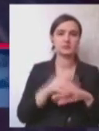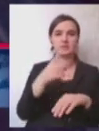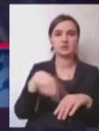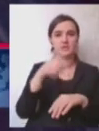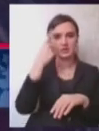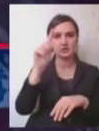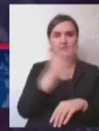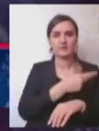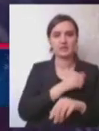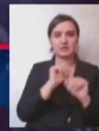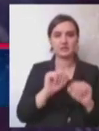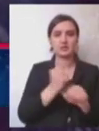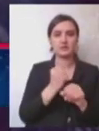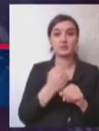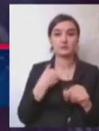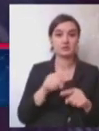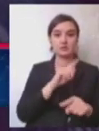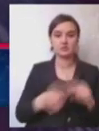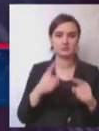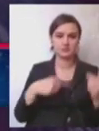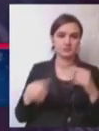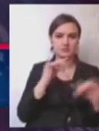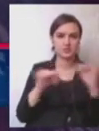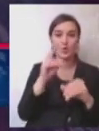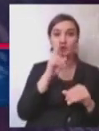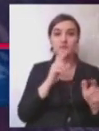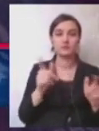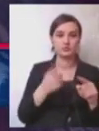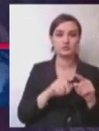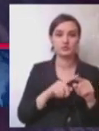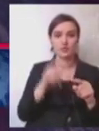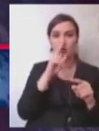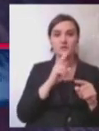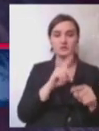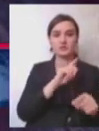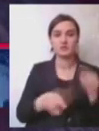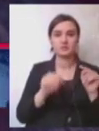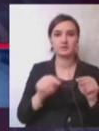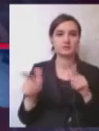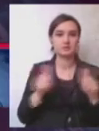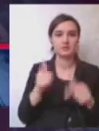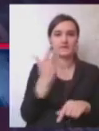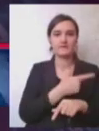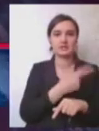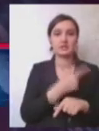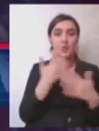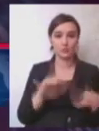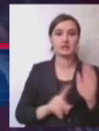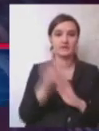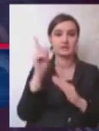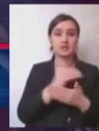მზად იყო, ჩვენ მაშინ შევდებით ამ საქმეს და სადაც ორ თვეში არც კიდევ ჭირდა ორი თვე, უკვე მზად ჰქონდა ვაქცინა. კლინიკურ ფაზაში ვართ.